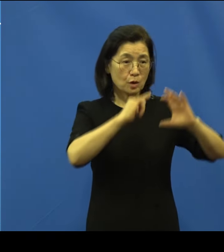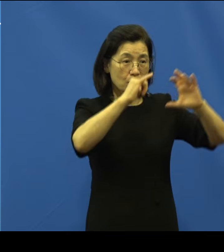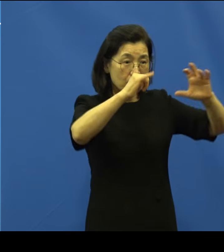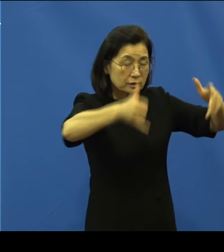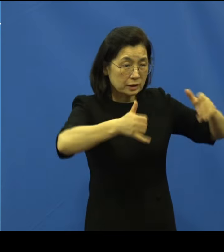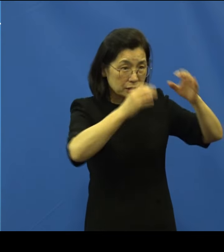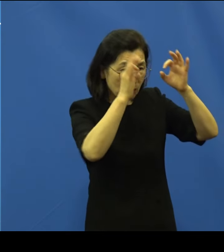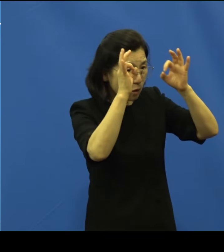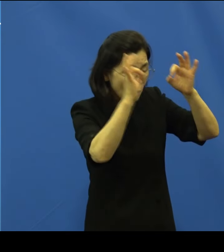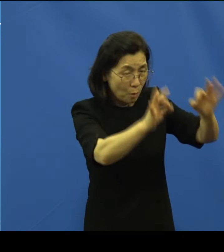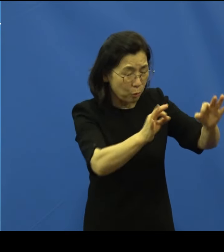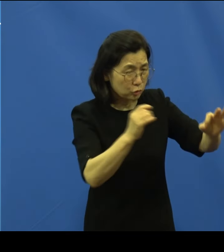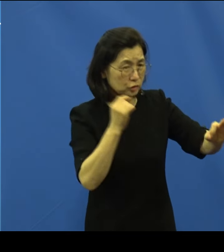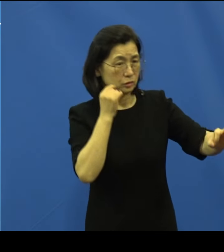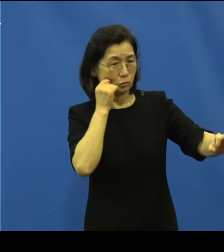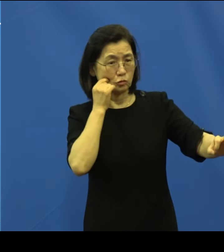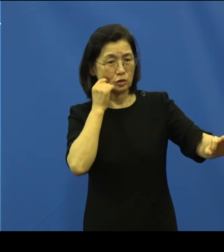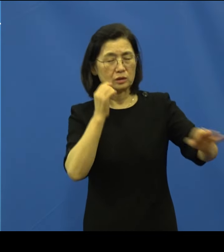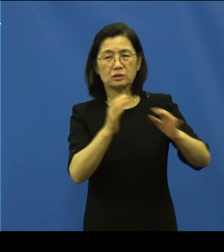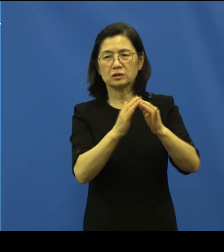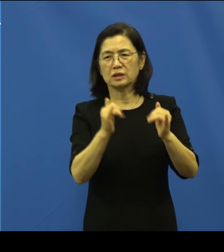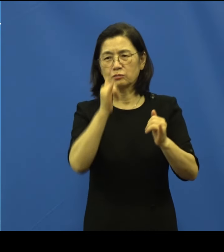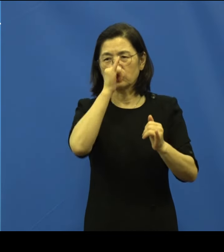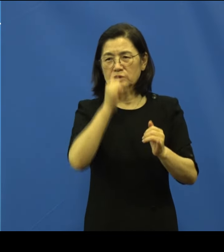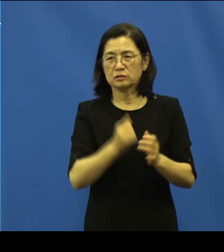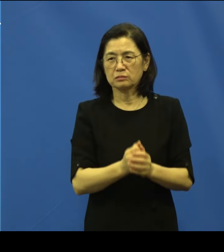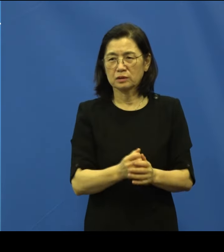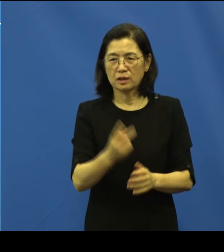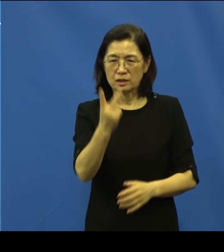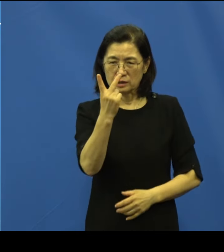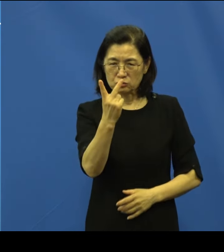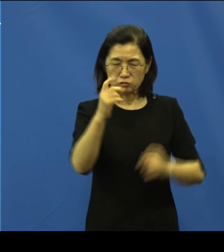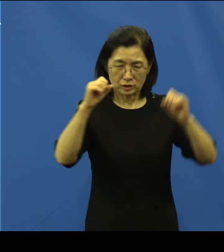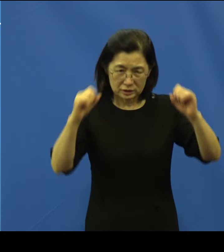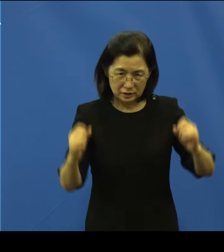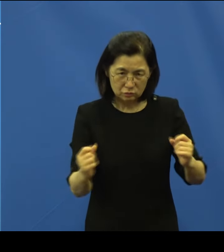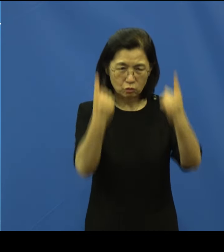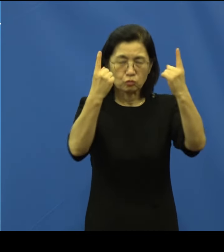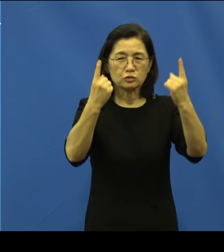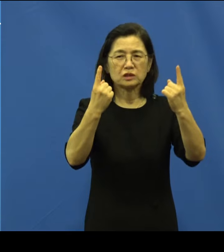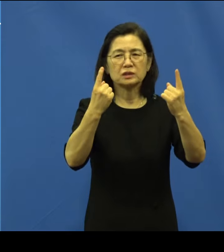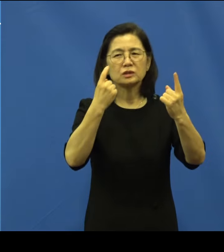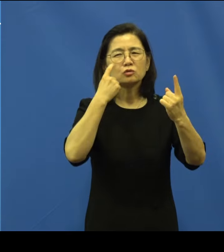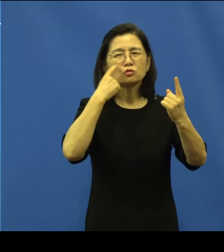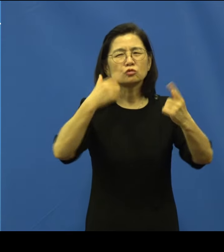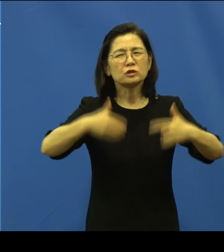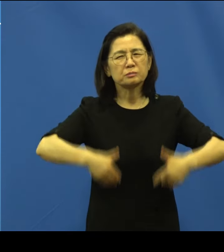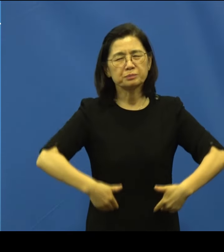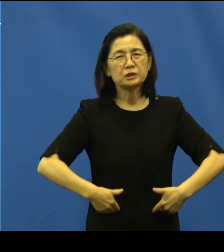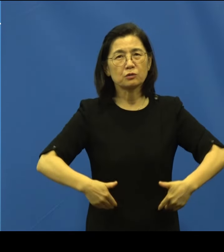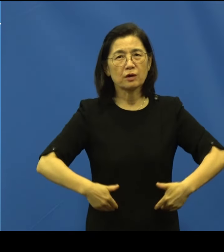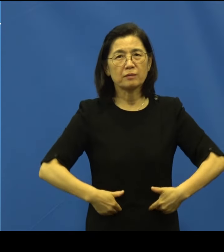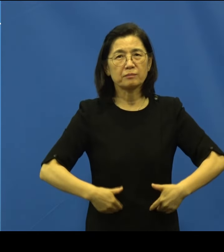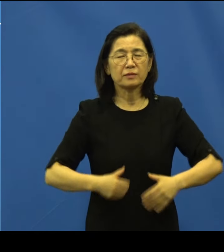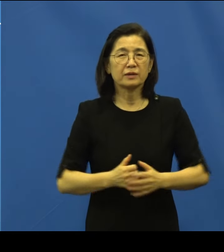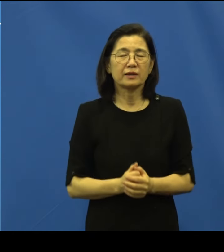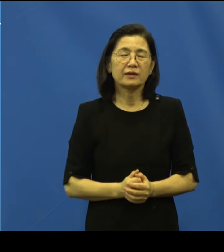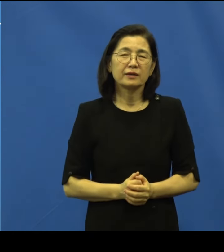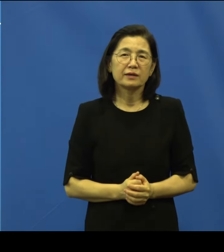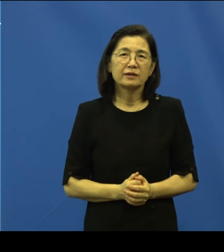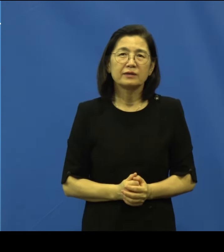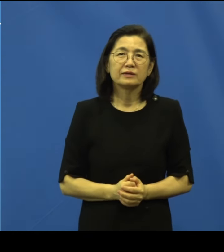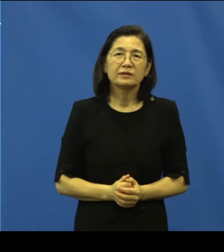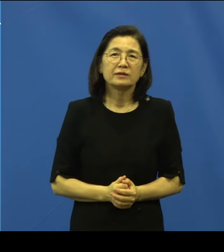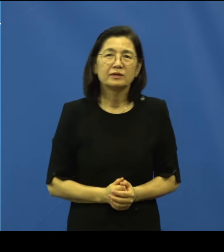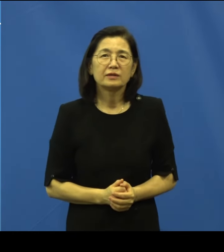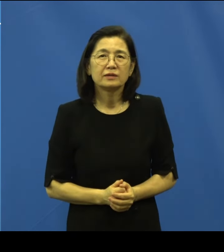그건 은혜가 아니에요. 여러분, 은혜를 받으면 현실 감각이 탁월해져요. 여러분, 천상을 얻으면 지상의 삶은 손에 들어오는 거예요.